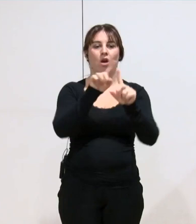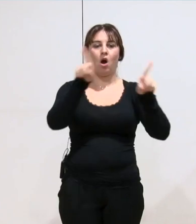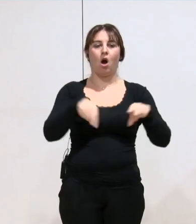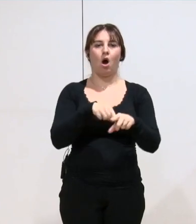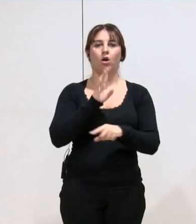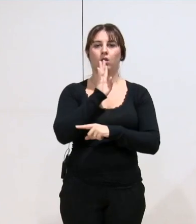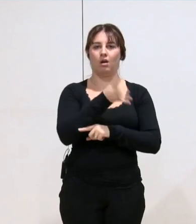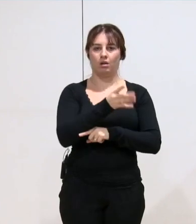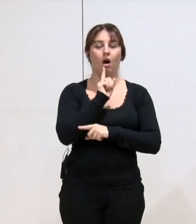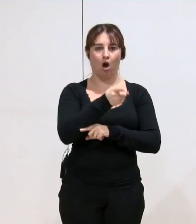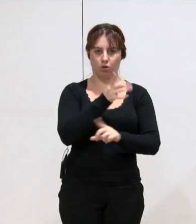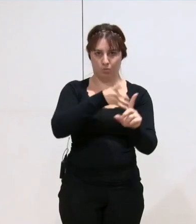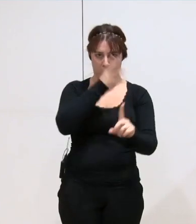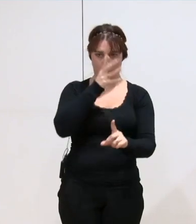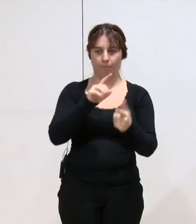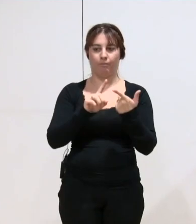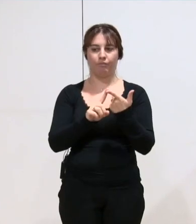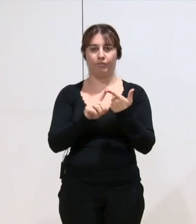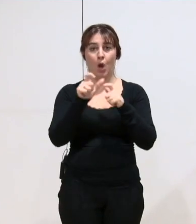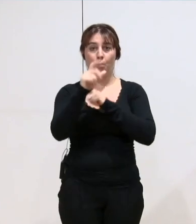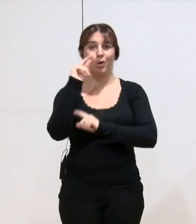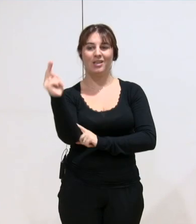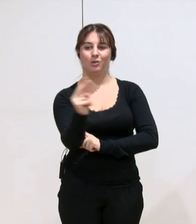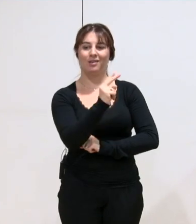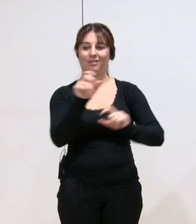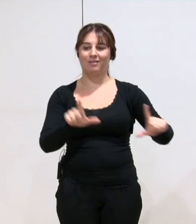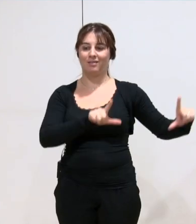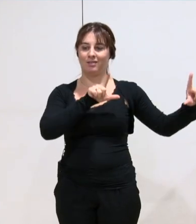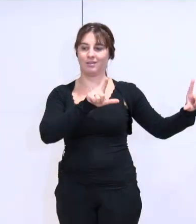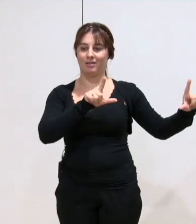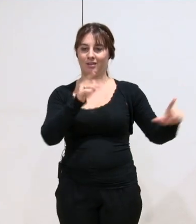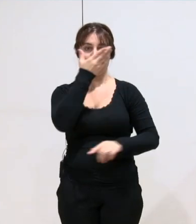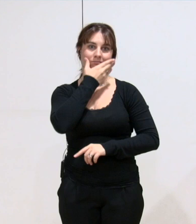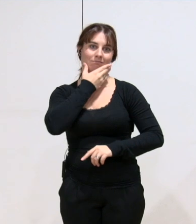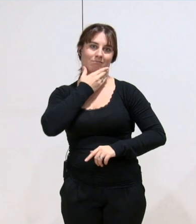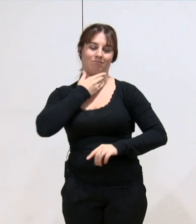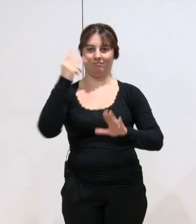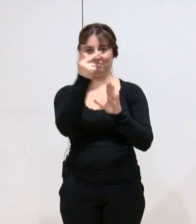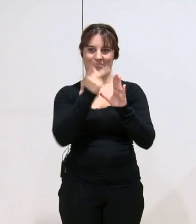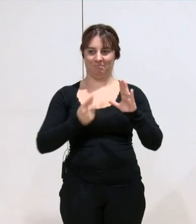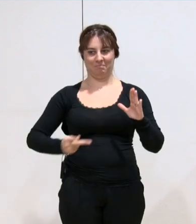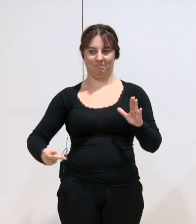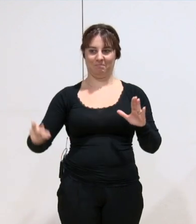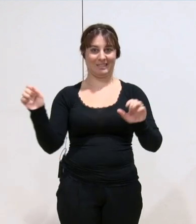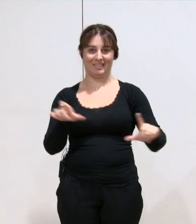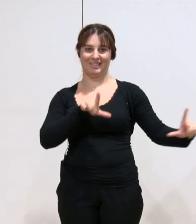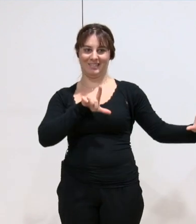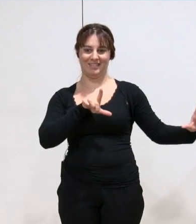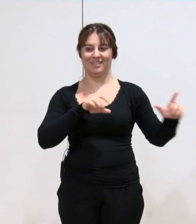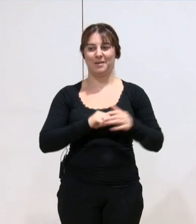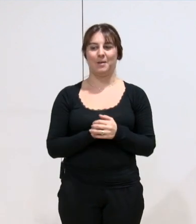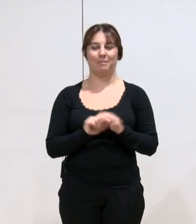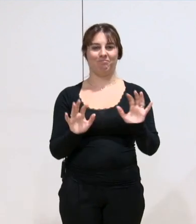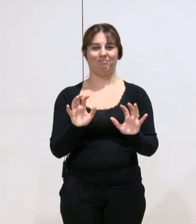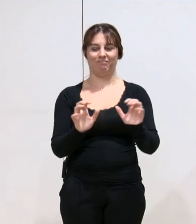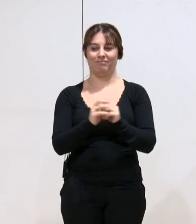un processus clair, c'est celui que vous voyez à l'écran sur cette magnifique infographie, et puis